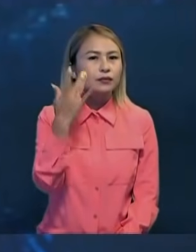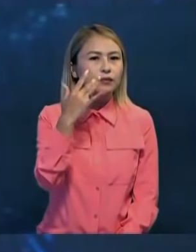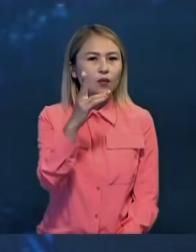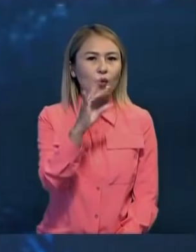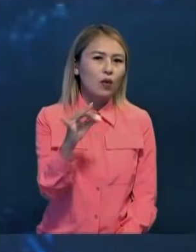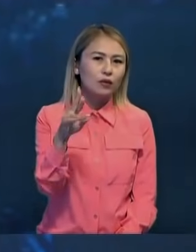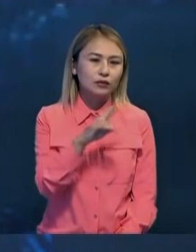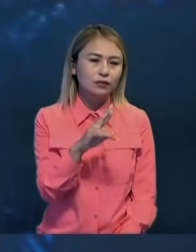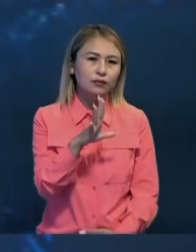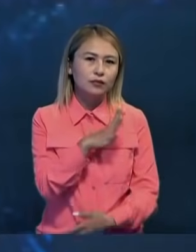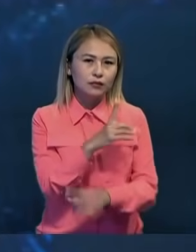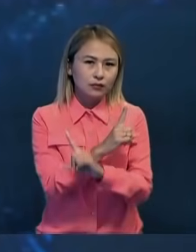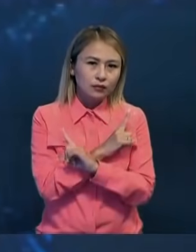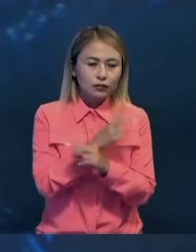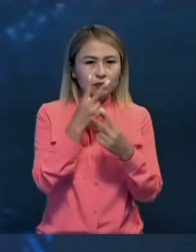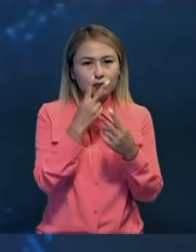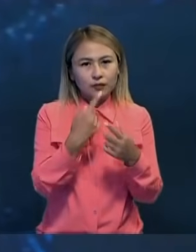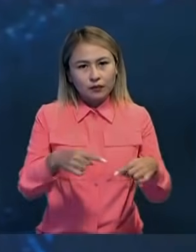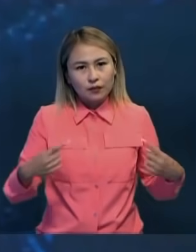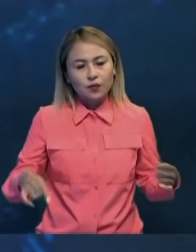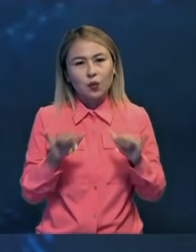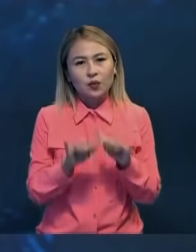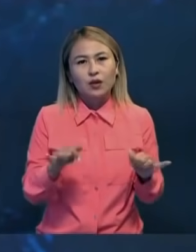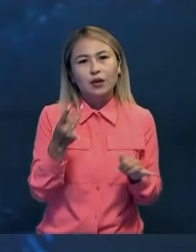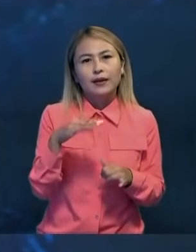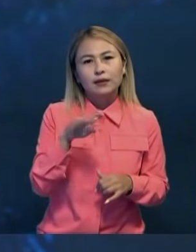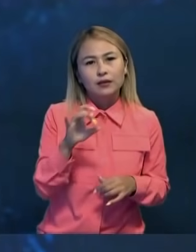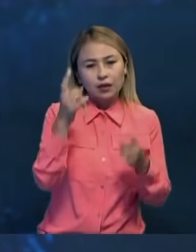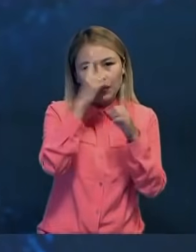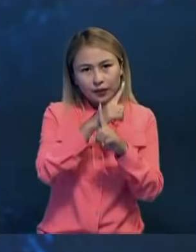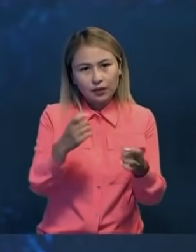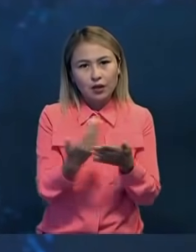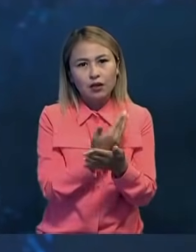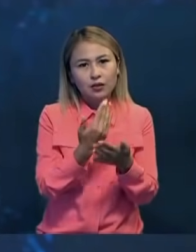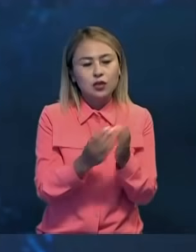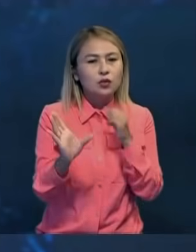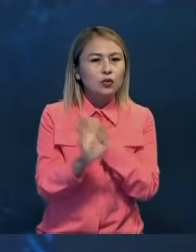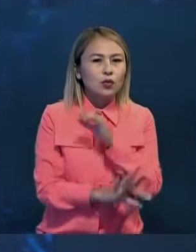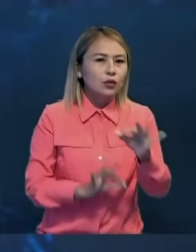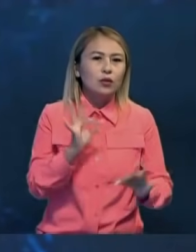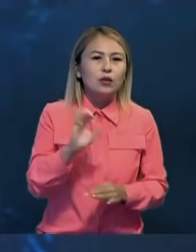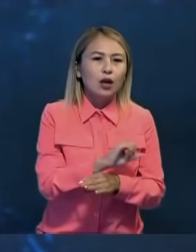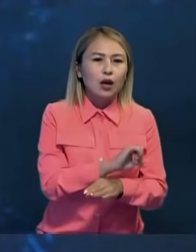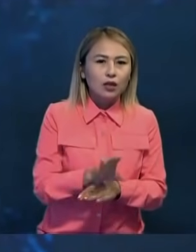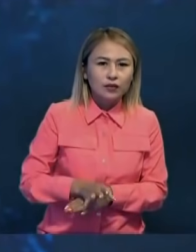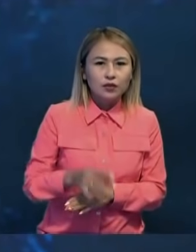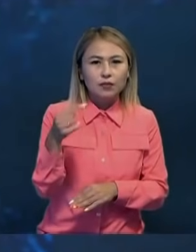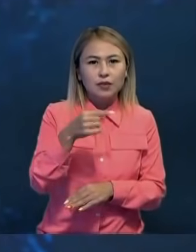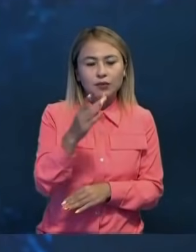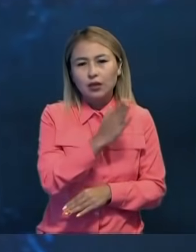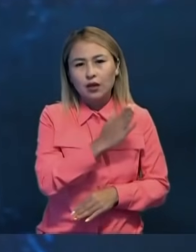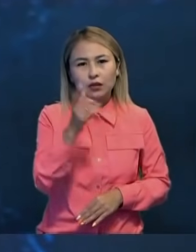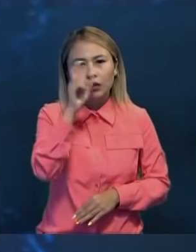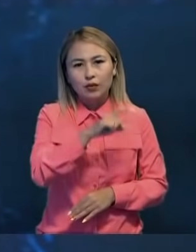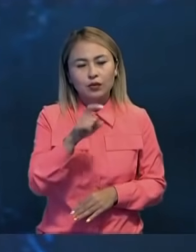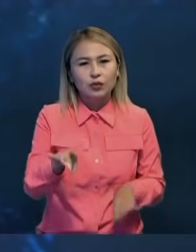Ақшта COVID індетінен өлім жітім көрсеткіші артып кетті. Рейтерс ақпарат агенттігінің хабарлауынша, елде соңғы тәулікте коронавирус